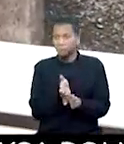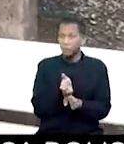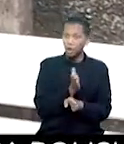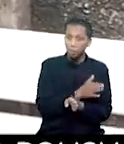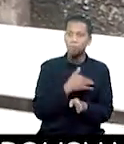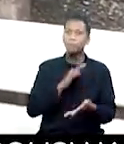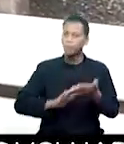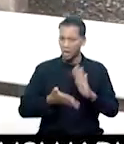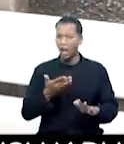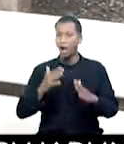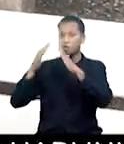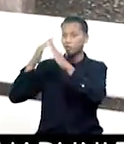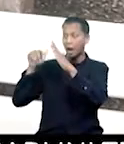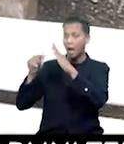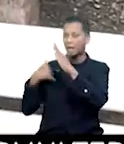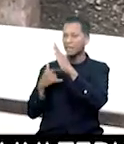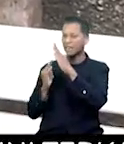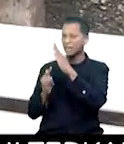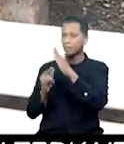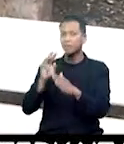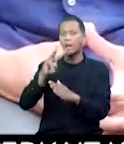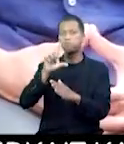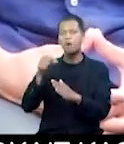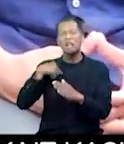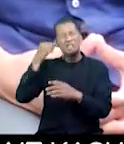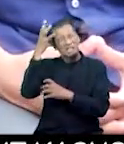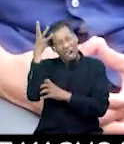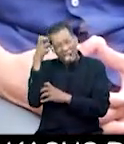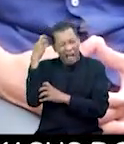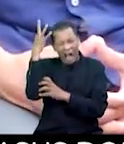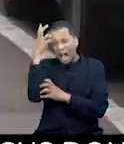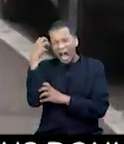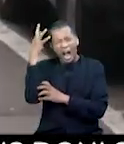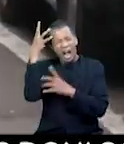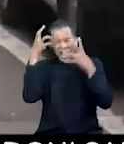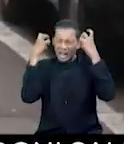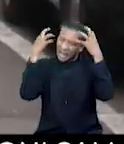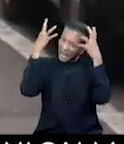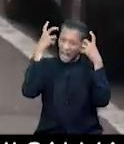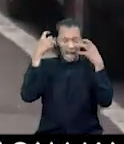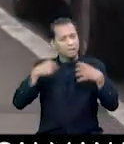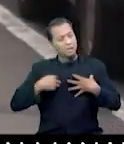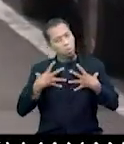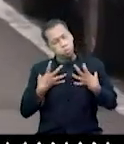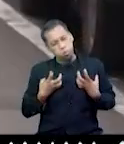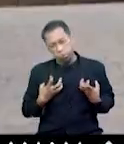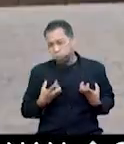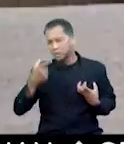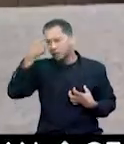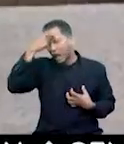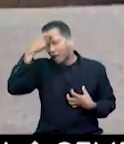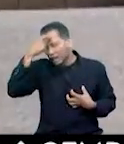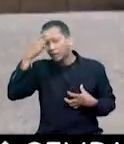Saya mengurung diri, saya hampir frustasi ya waktu itu, dan saya sakit berkali-kali. Kami tetap patuh